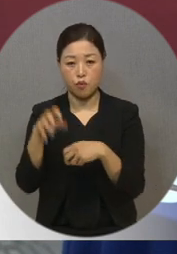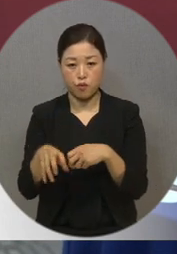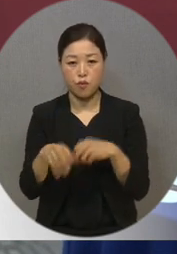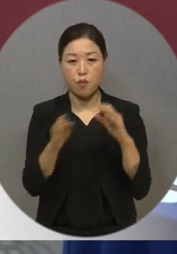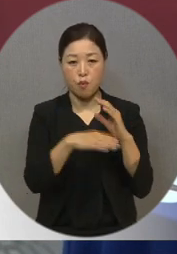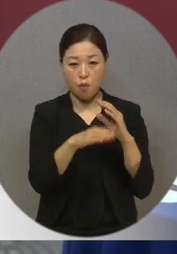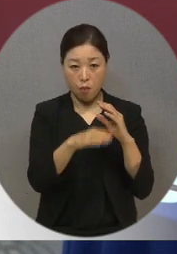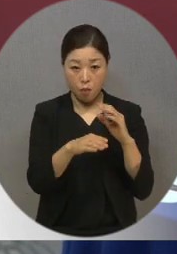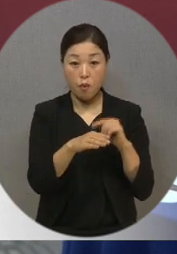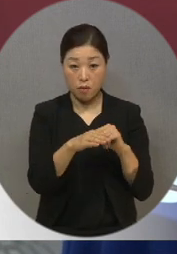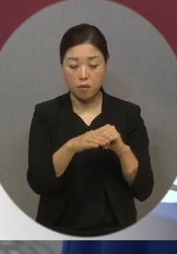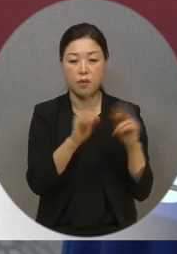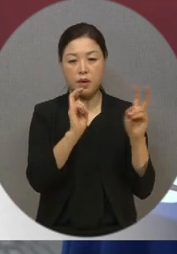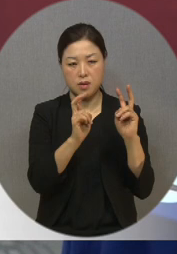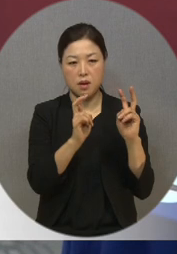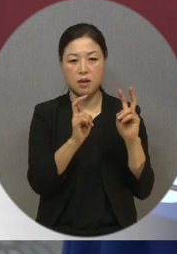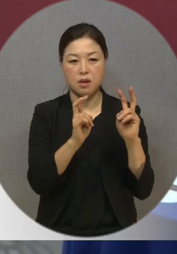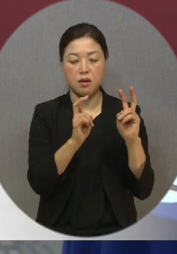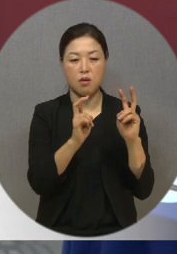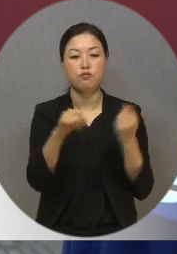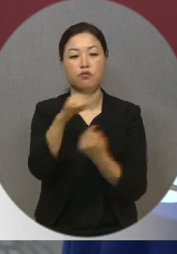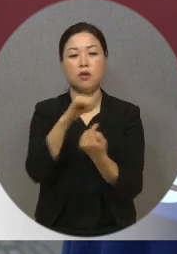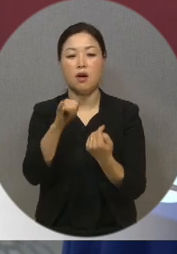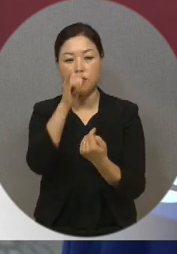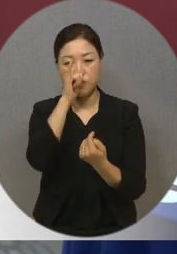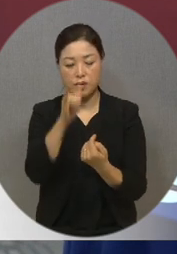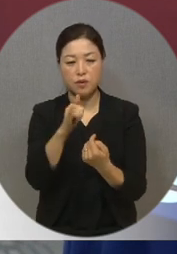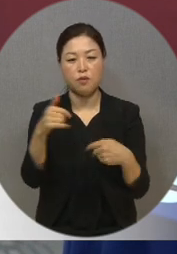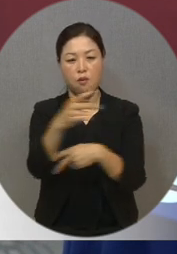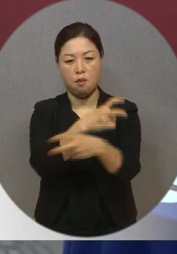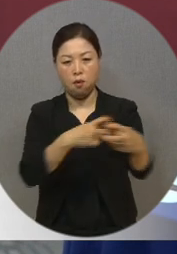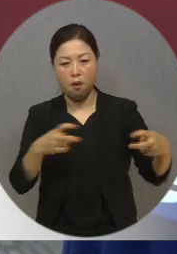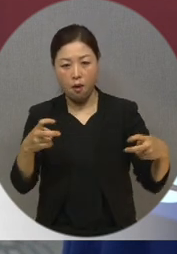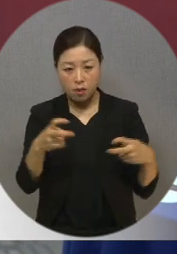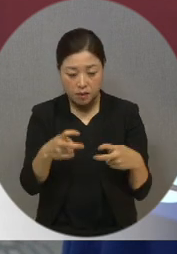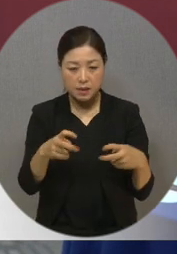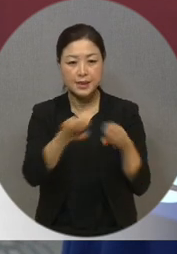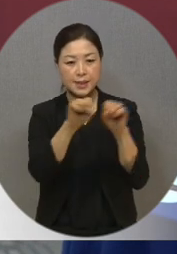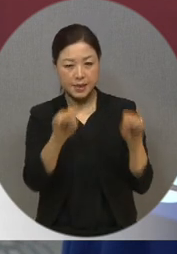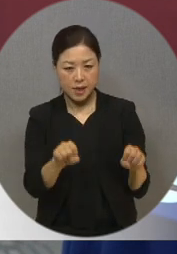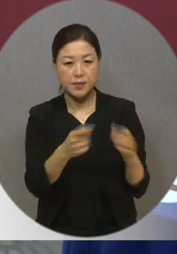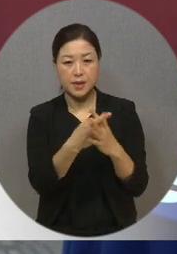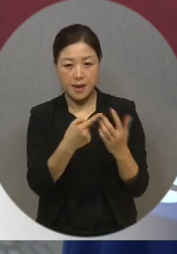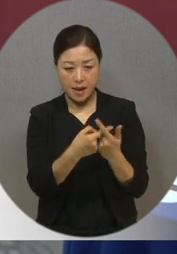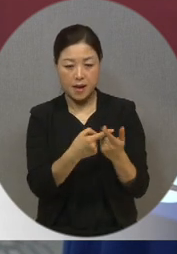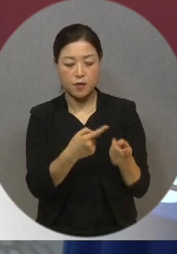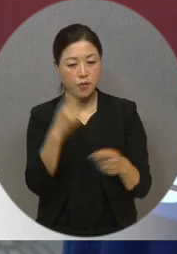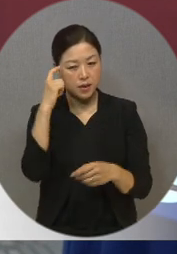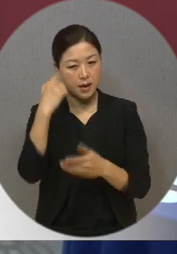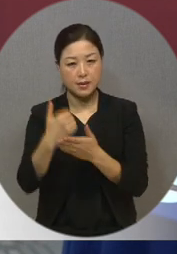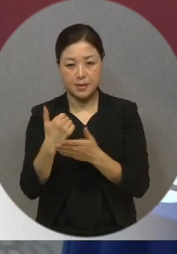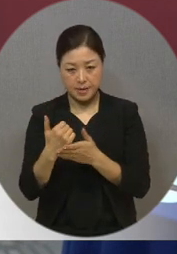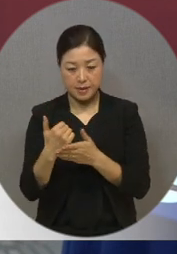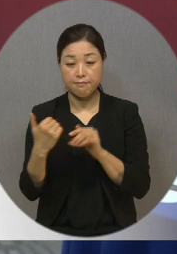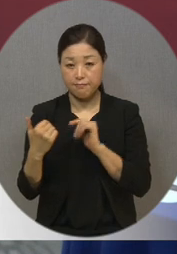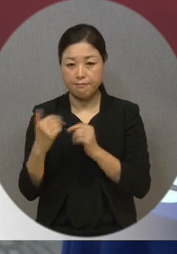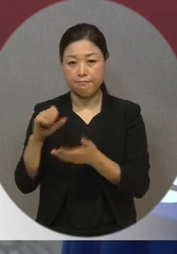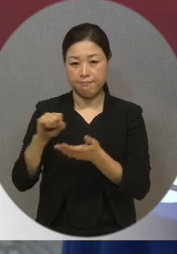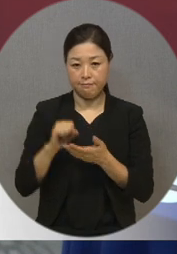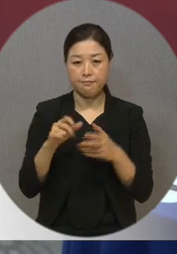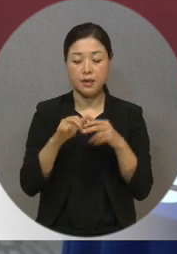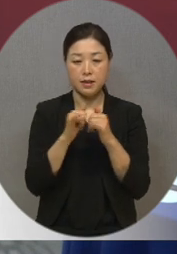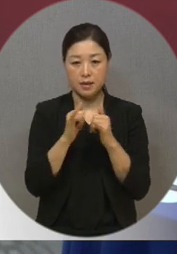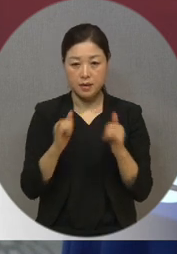교통공사에서 시행하고 있는 교통 광역 시스템에 대한 이해, 여기에 대한 의견 수렴을 또 많이 받아서 그 의견에 의해서